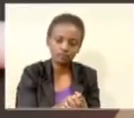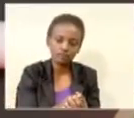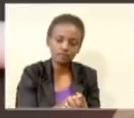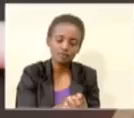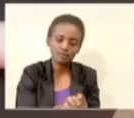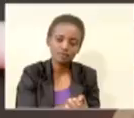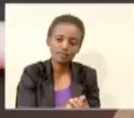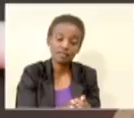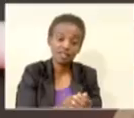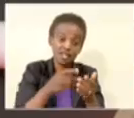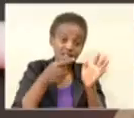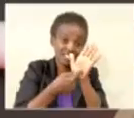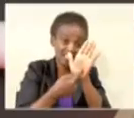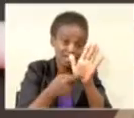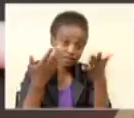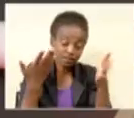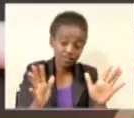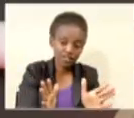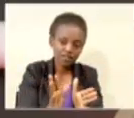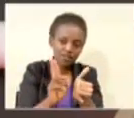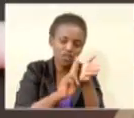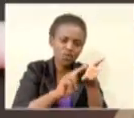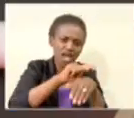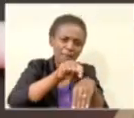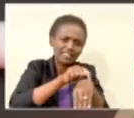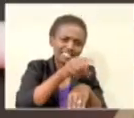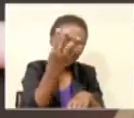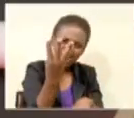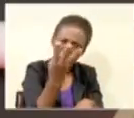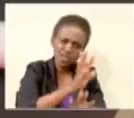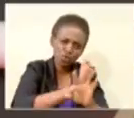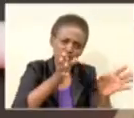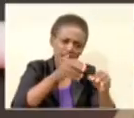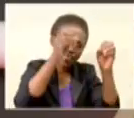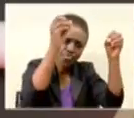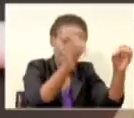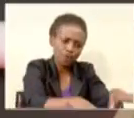aka mberetse gakoreshwa amasaha ane gusa kakajugunywa